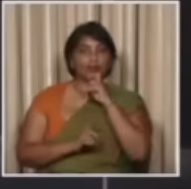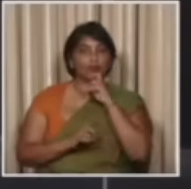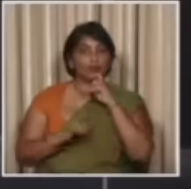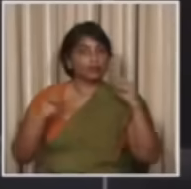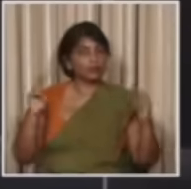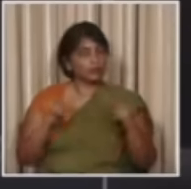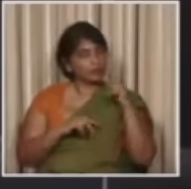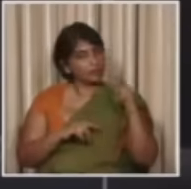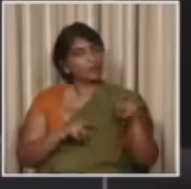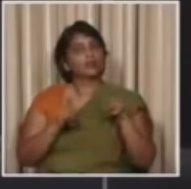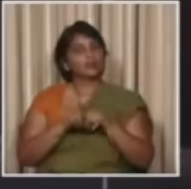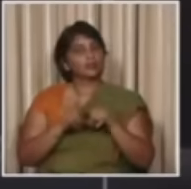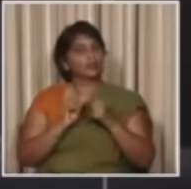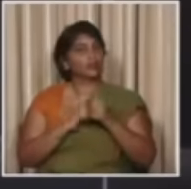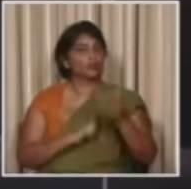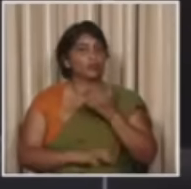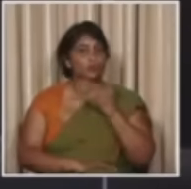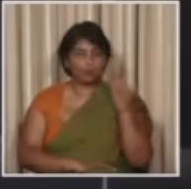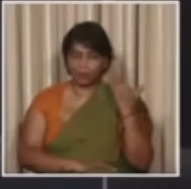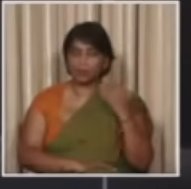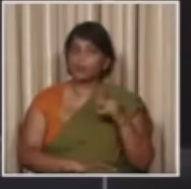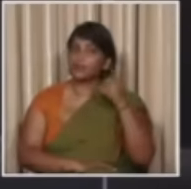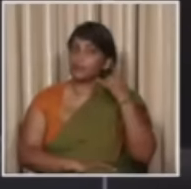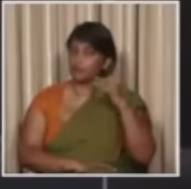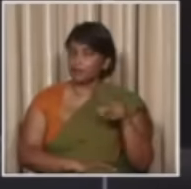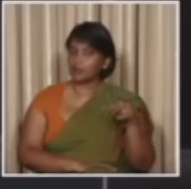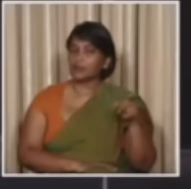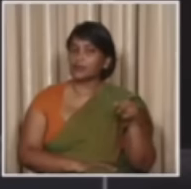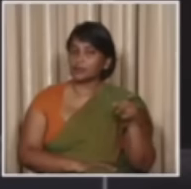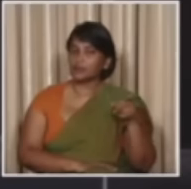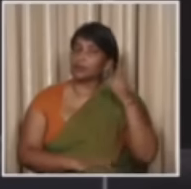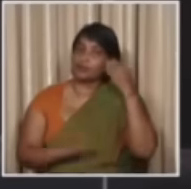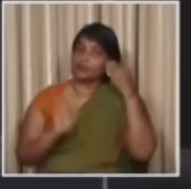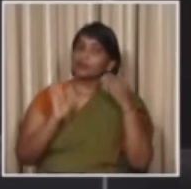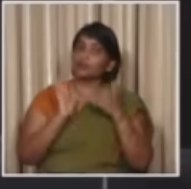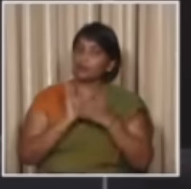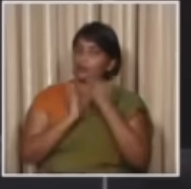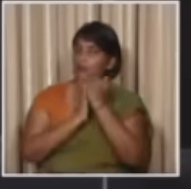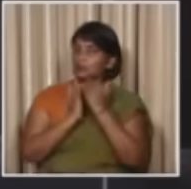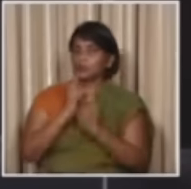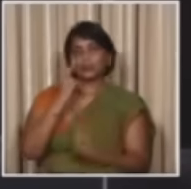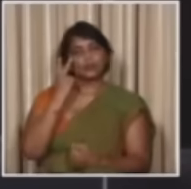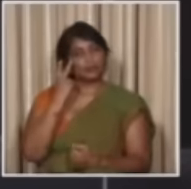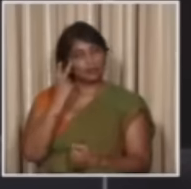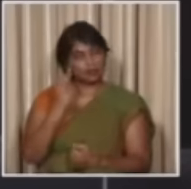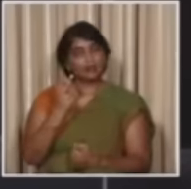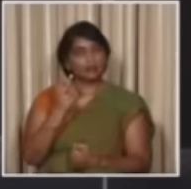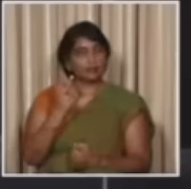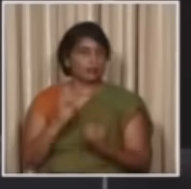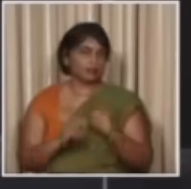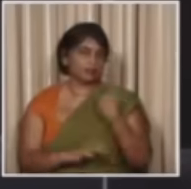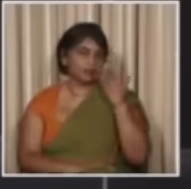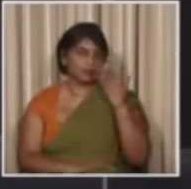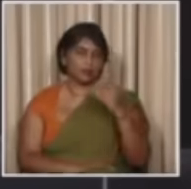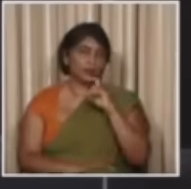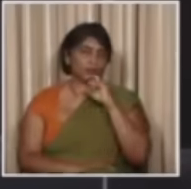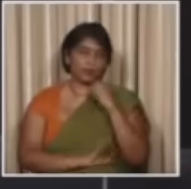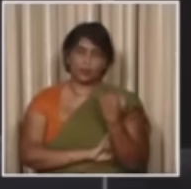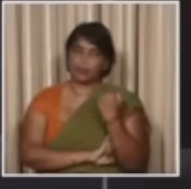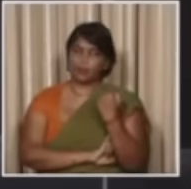අධිකරණය ශ්‍රේෂ්ඨාධිකරණය නඩු තියෙන්නත් පුළුවන්. ඒ නිසා ඒ සම්බන්ධයෙන් කරුණු දෙකක් මම දකින්න අධිකරණ බලය